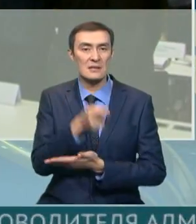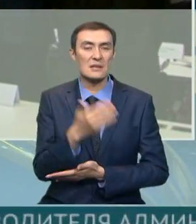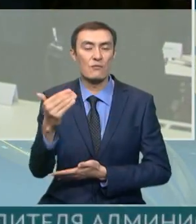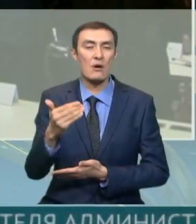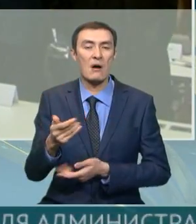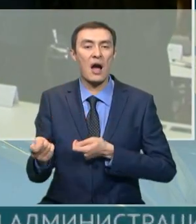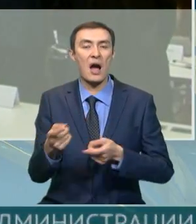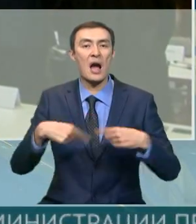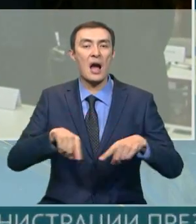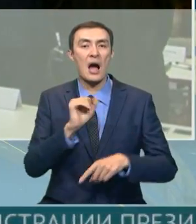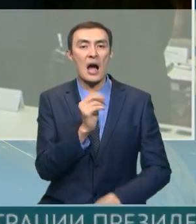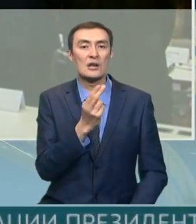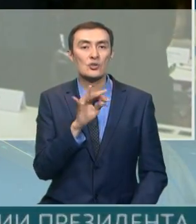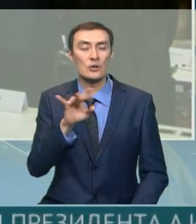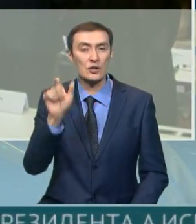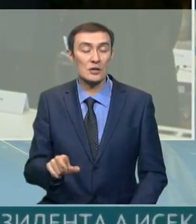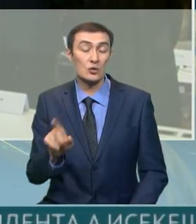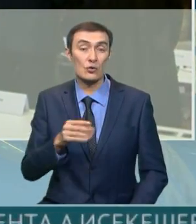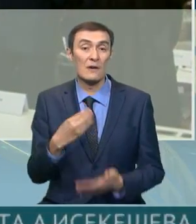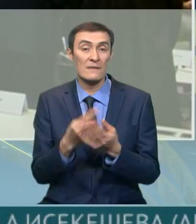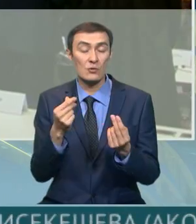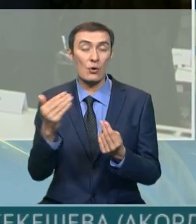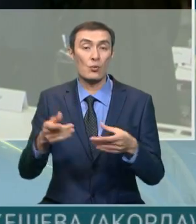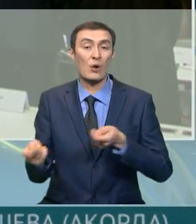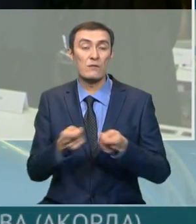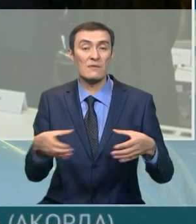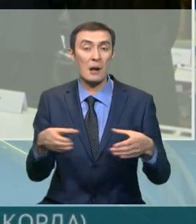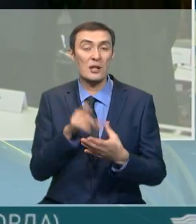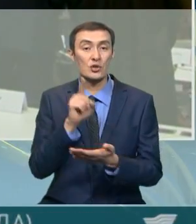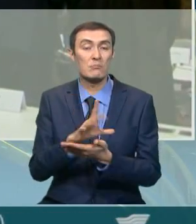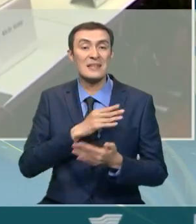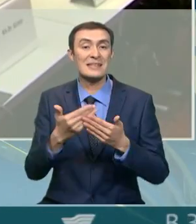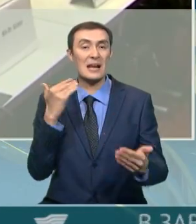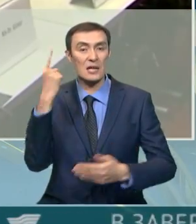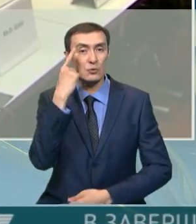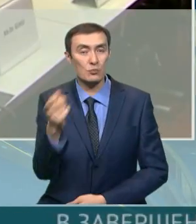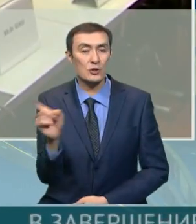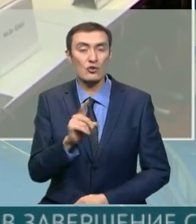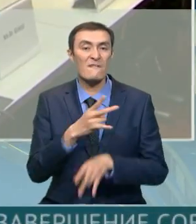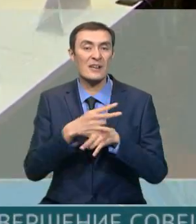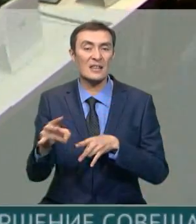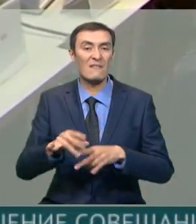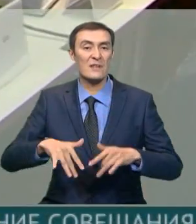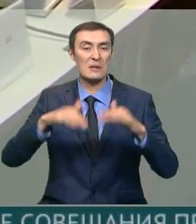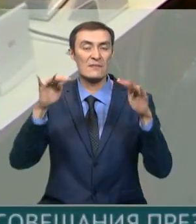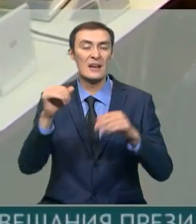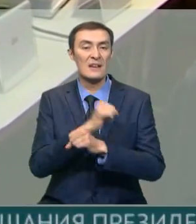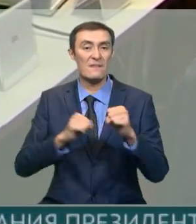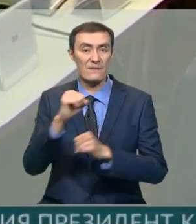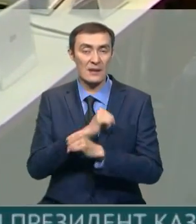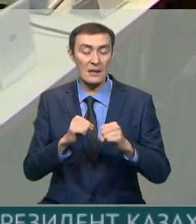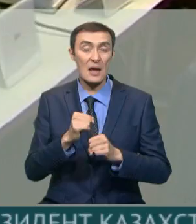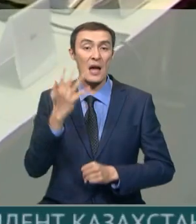его акционеры. Инвесторы считают, что руководство автоконцерна должно было заранее предупредить о вредных выбросах дизельных